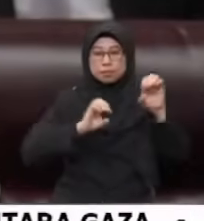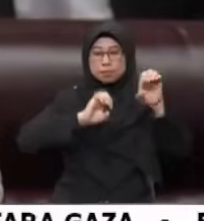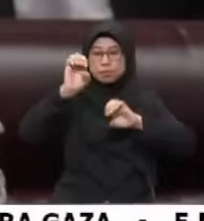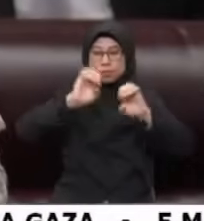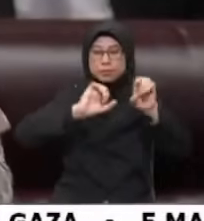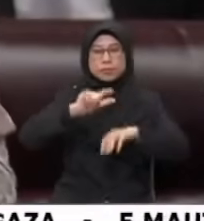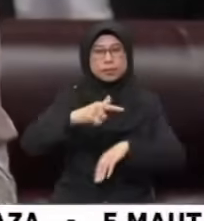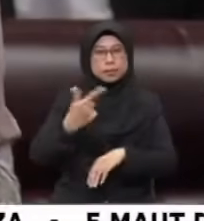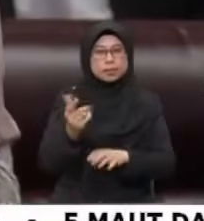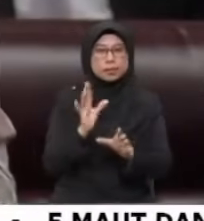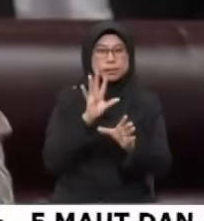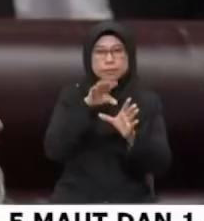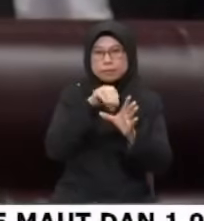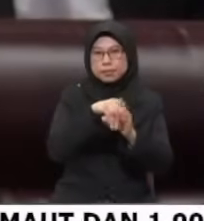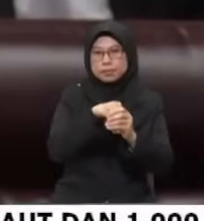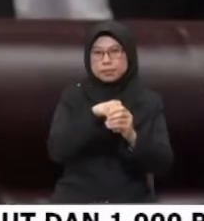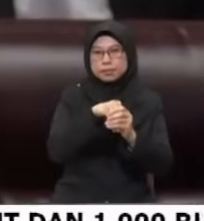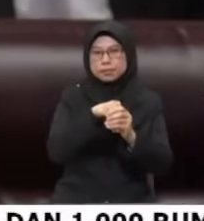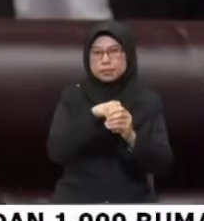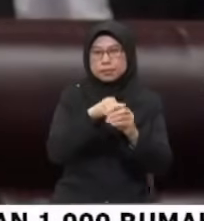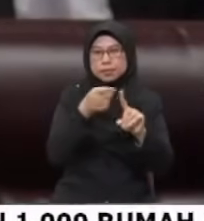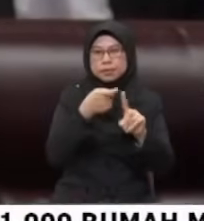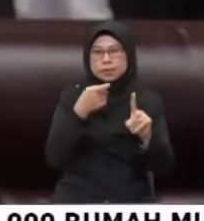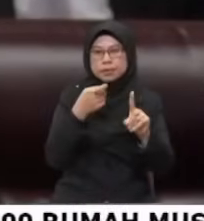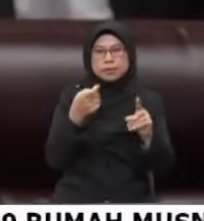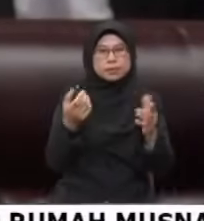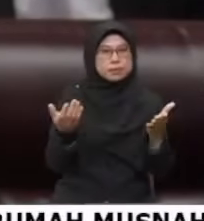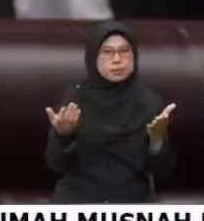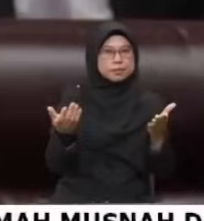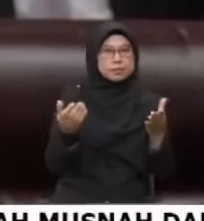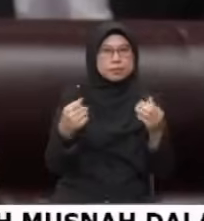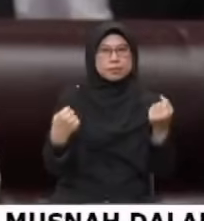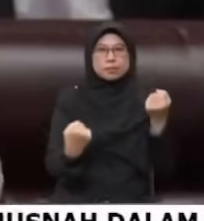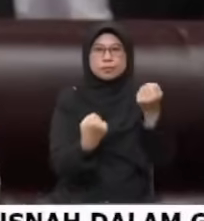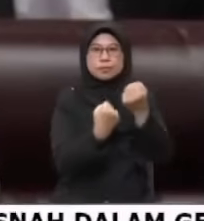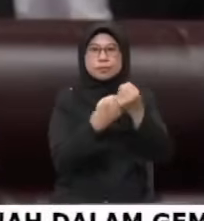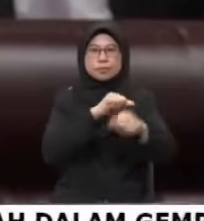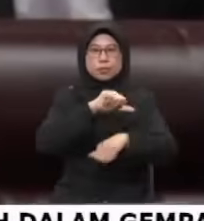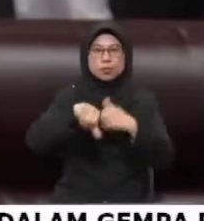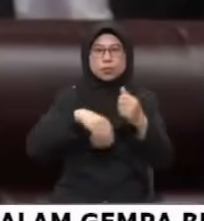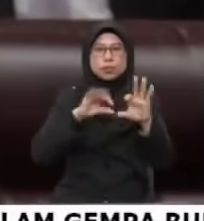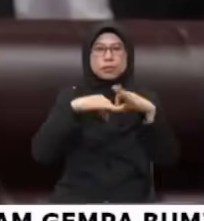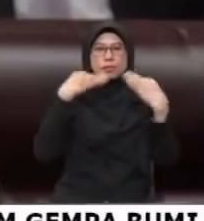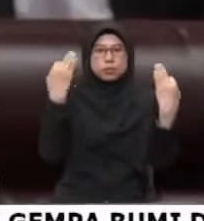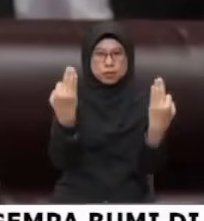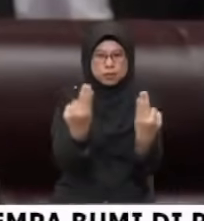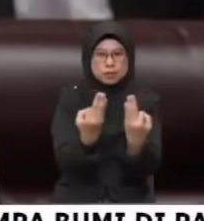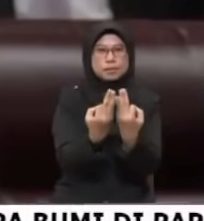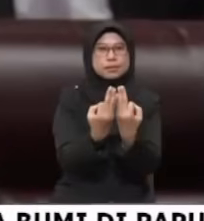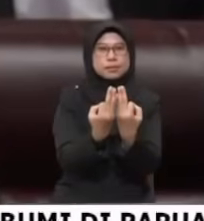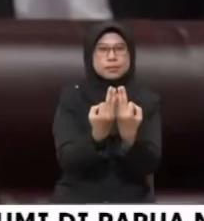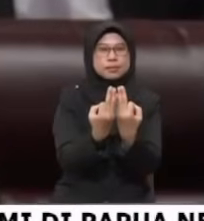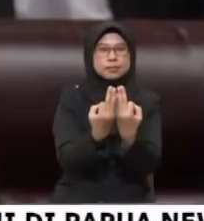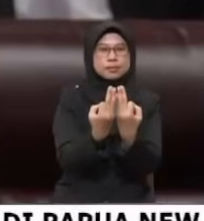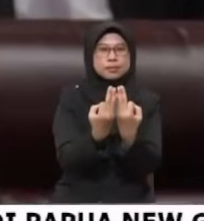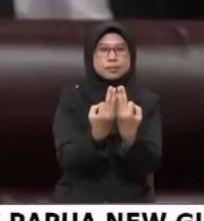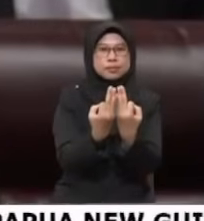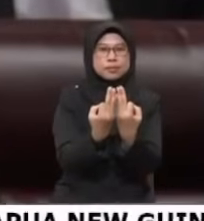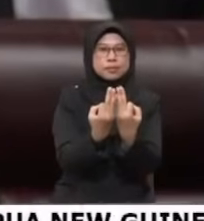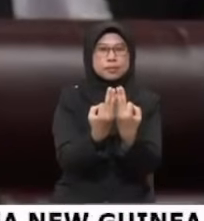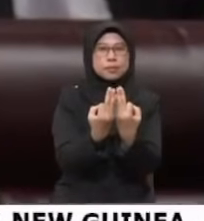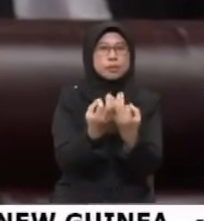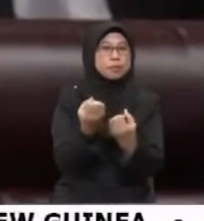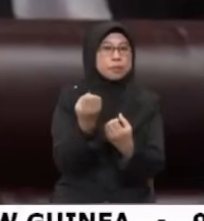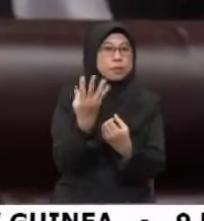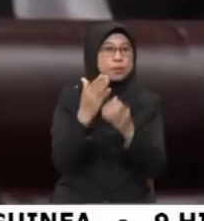lain termasuklah daripada aspek sokongan sosial keluarga secara menyeluruh seperti tanggungan